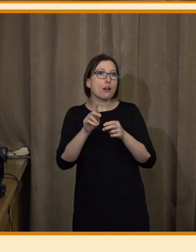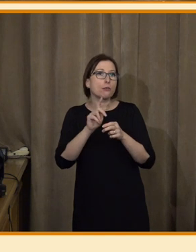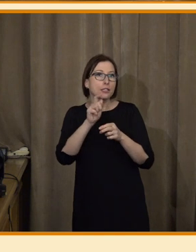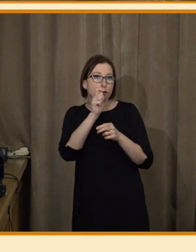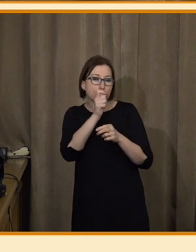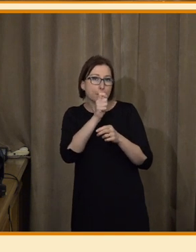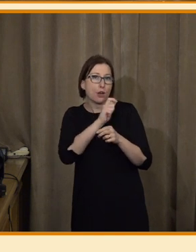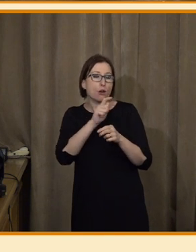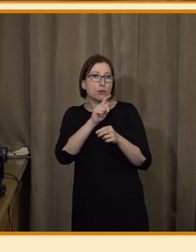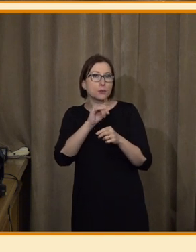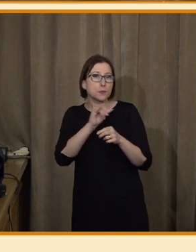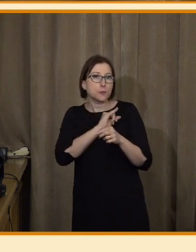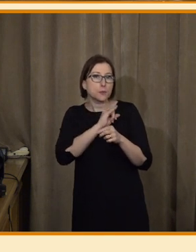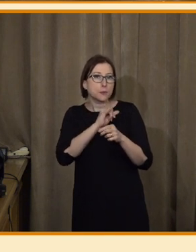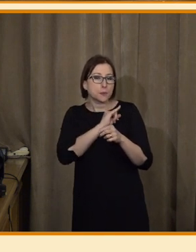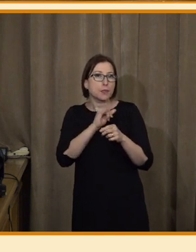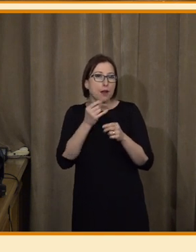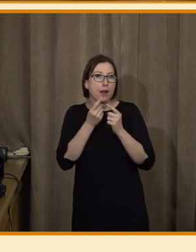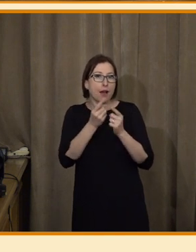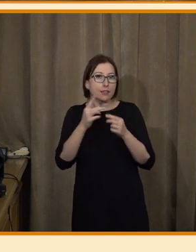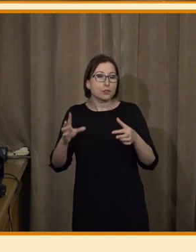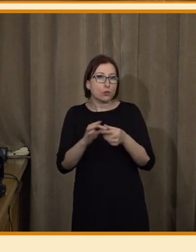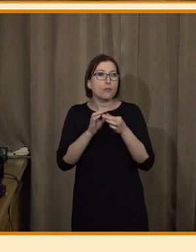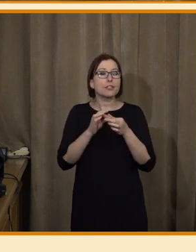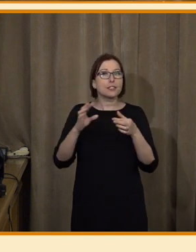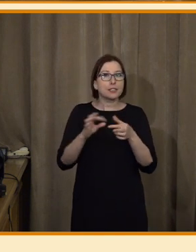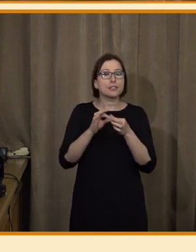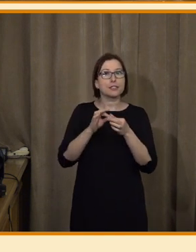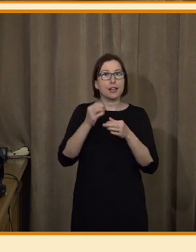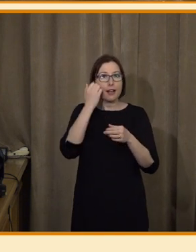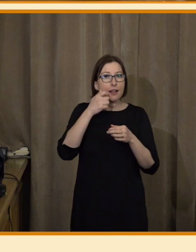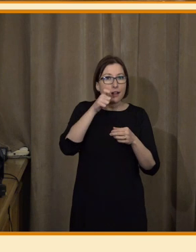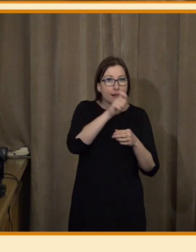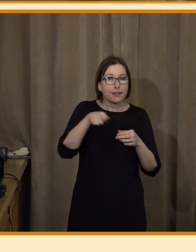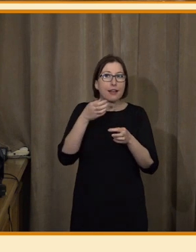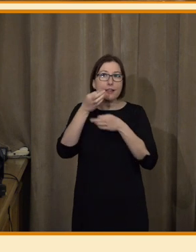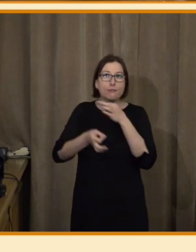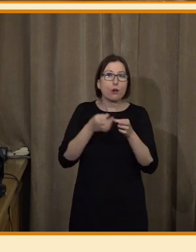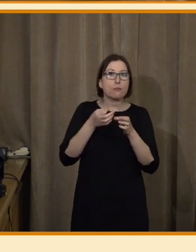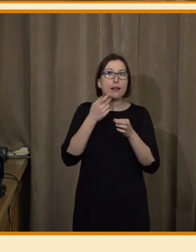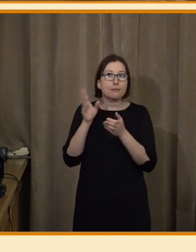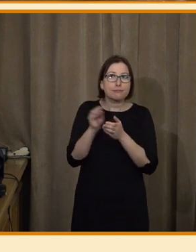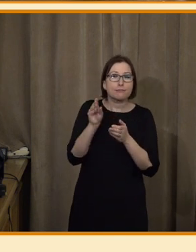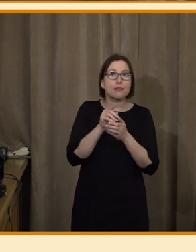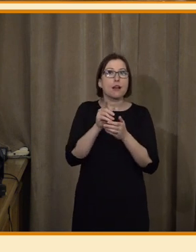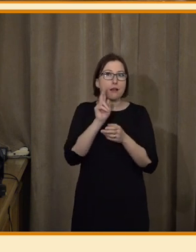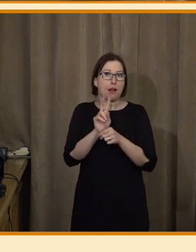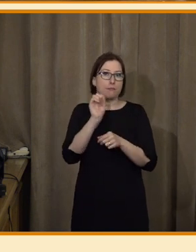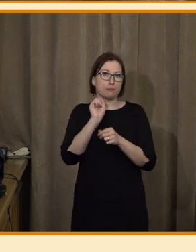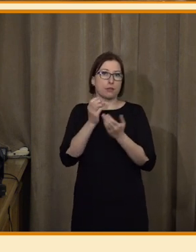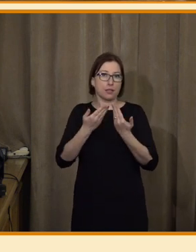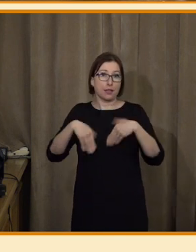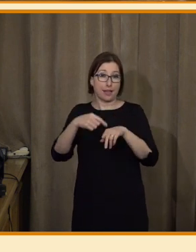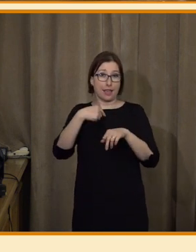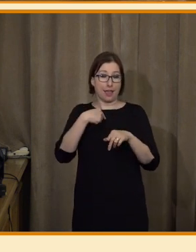informacemi, respektive obranou občanů proti získávání takovýchto informací. Já jsem sloužil